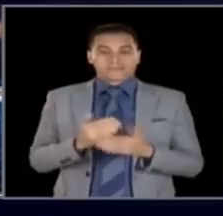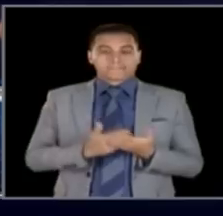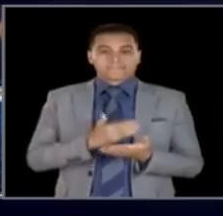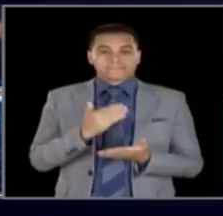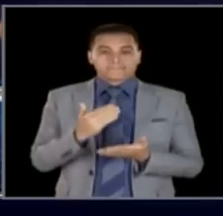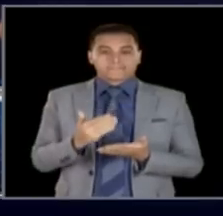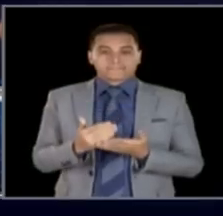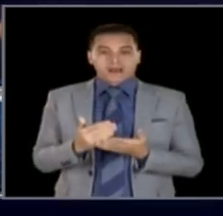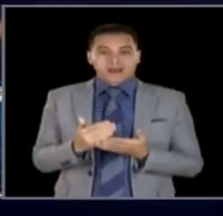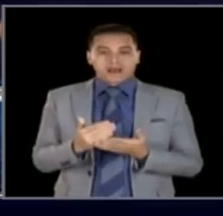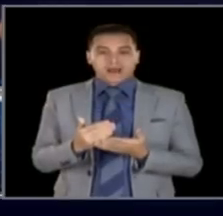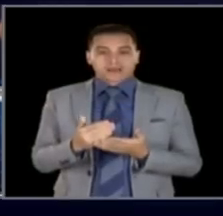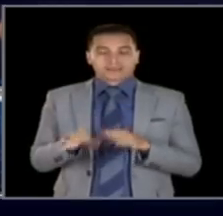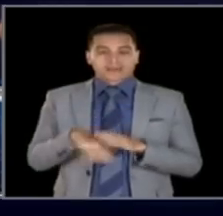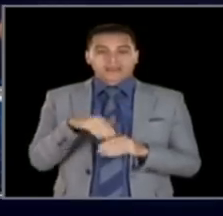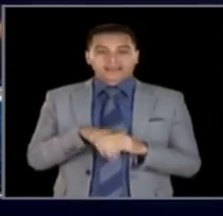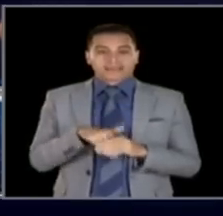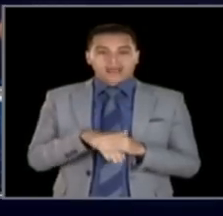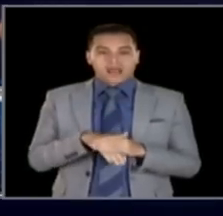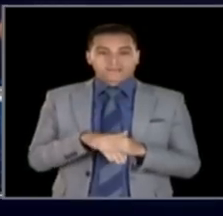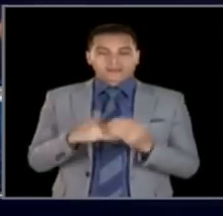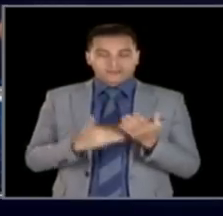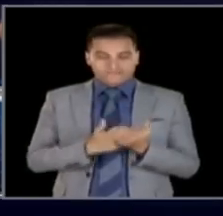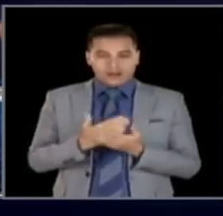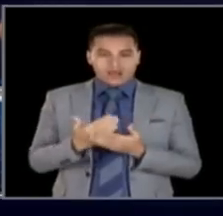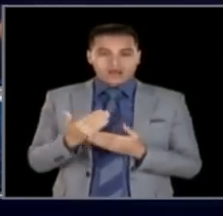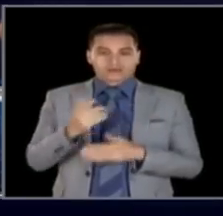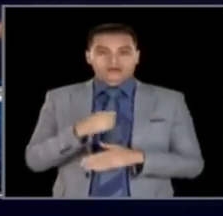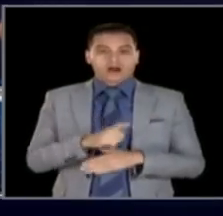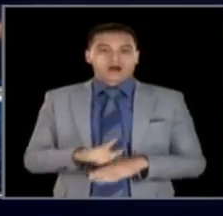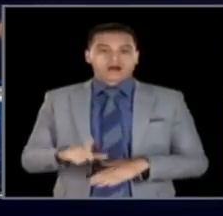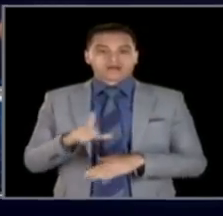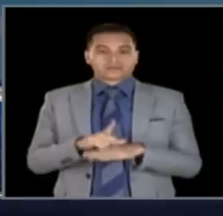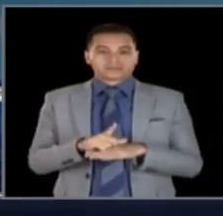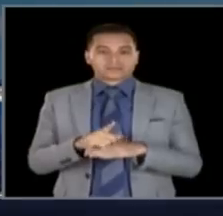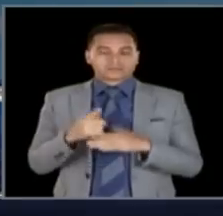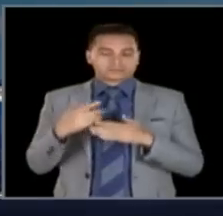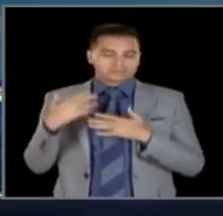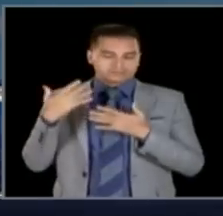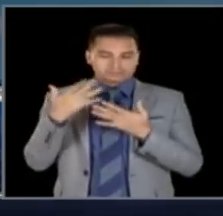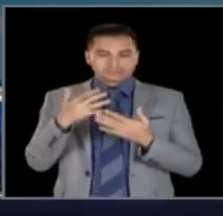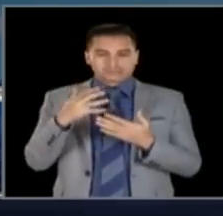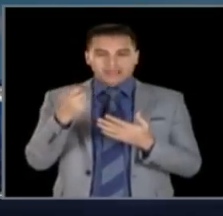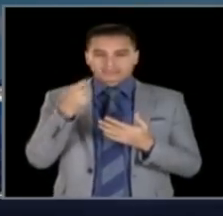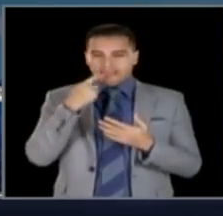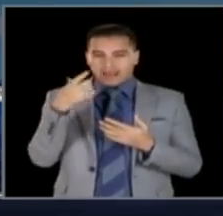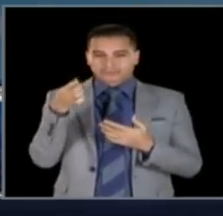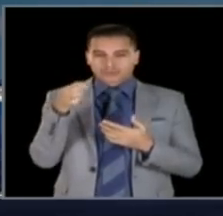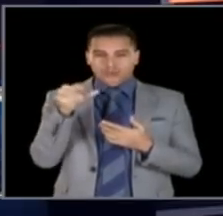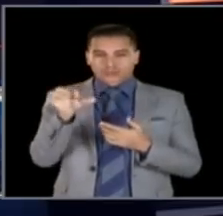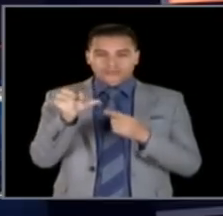وبعد كده تم انتخابه وفضل في منصب الرئاسة من